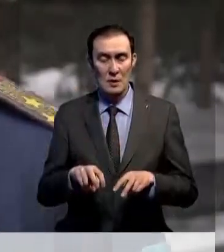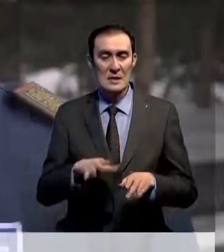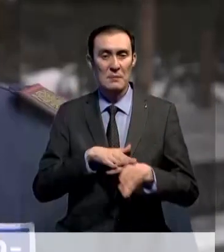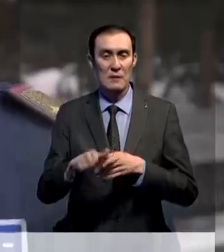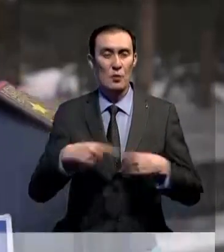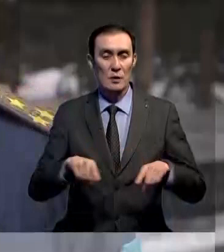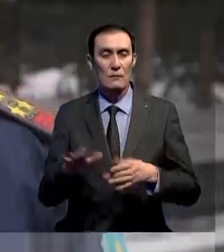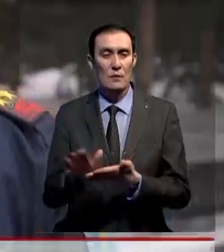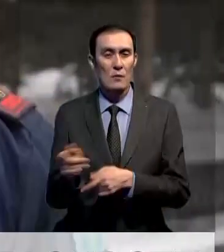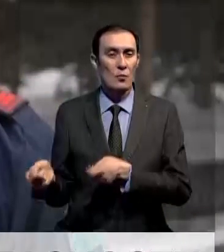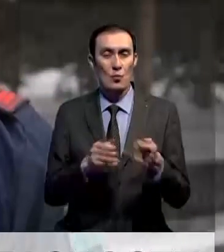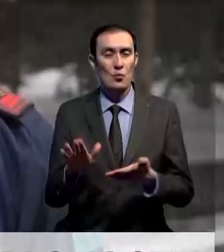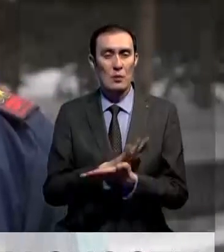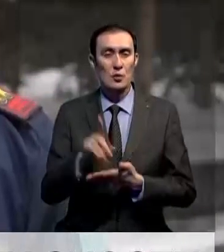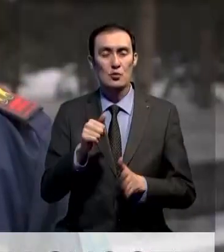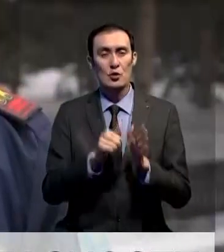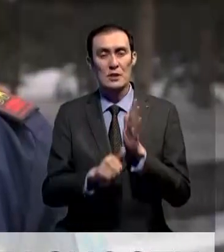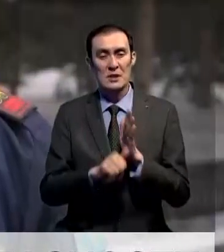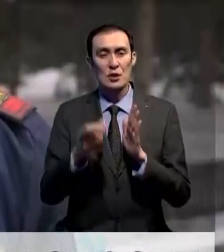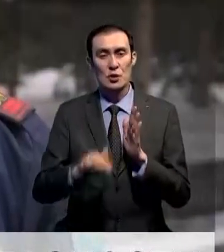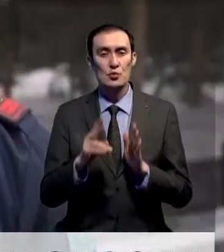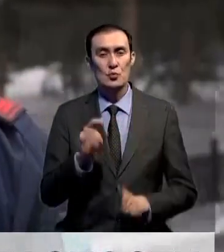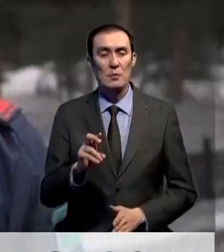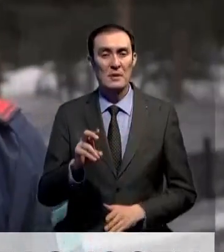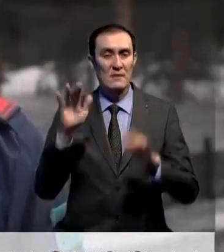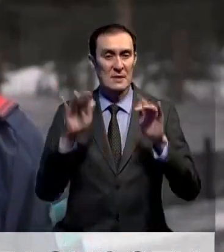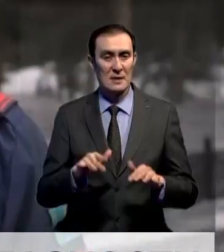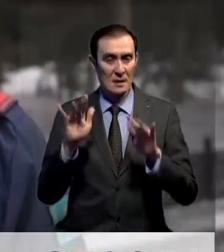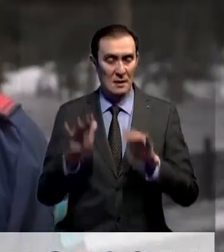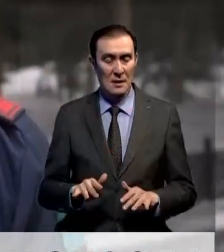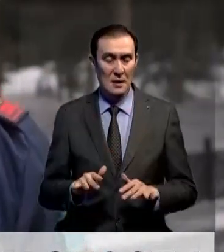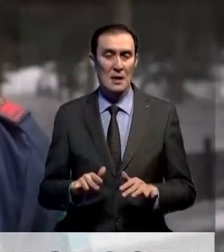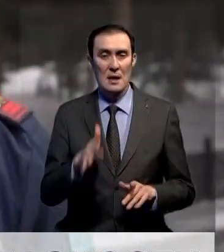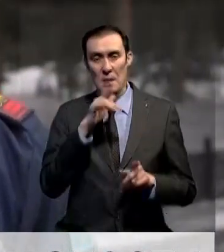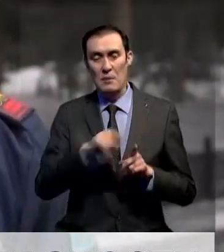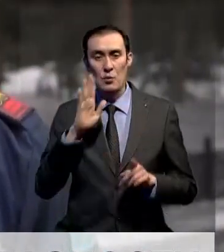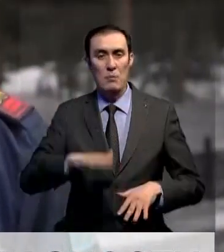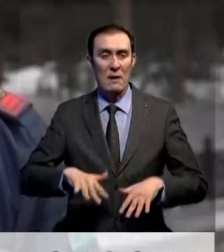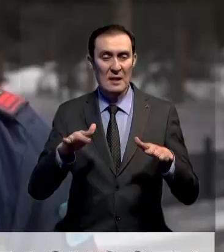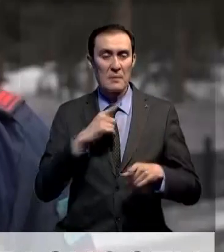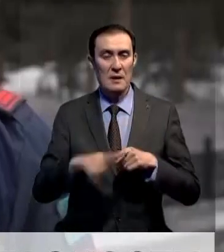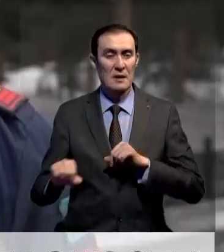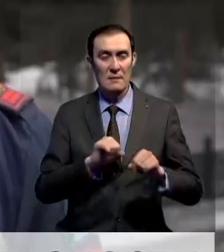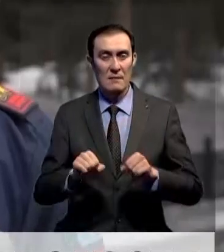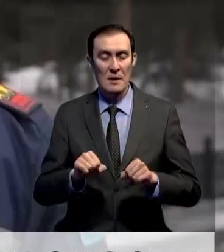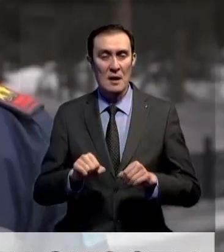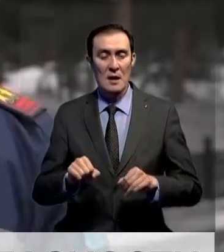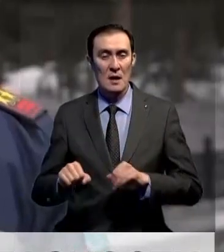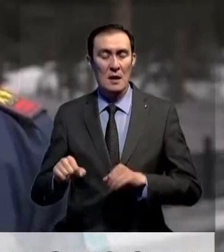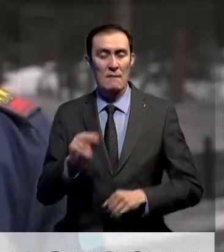органами вывезено более 160 тысяч кубических метров снега. На период паводка для оперативного реагирования в